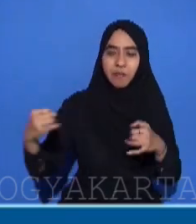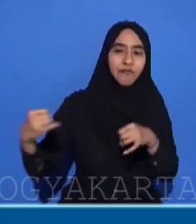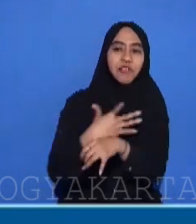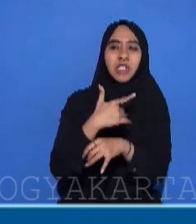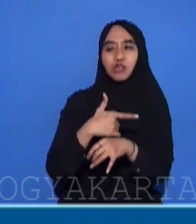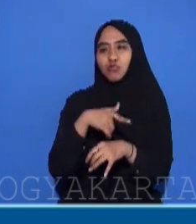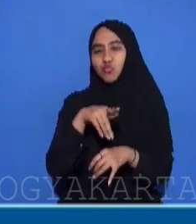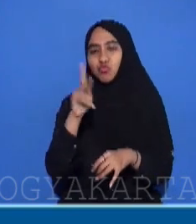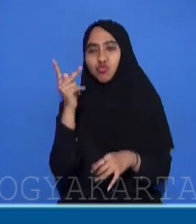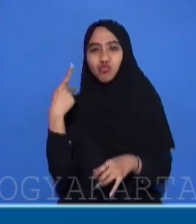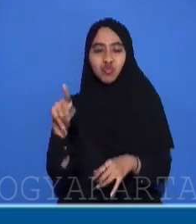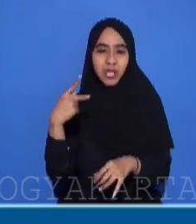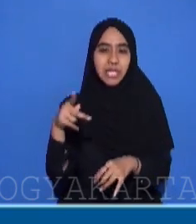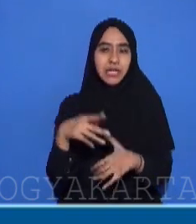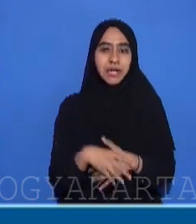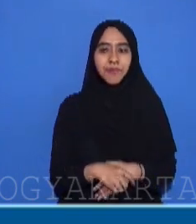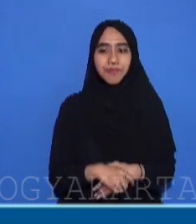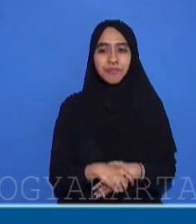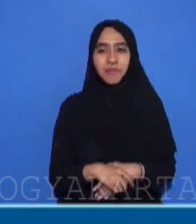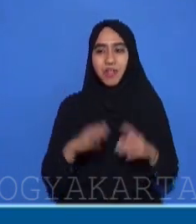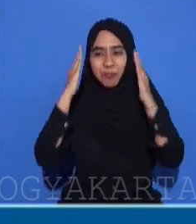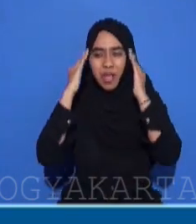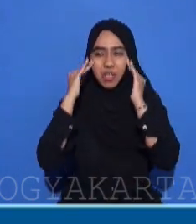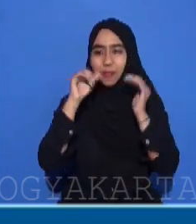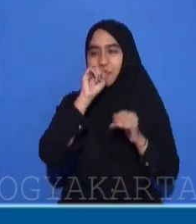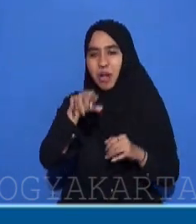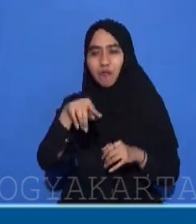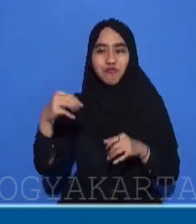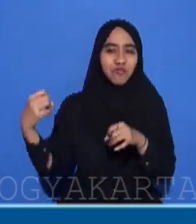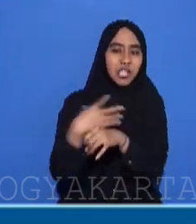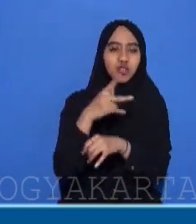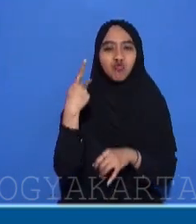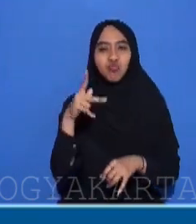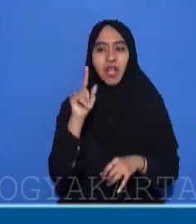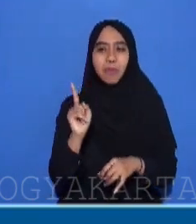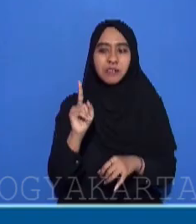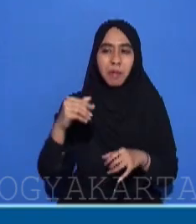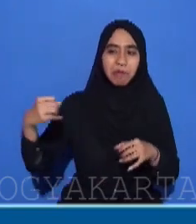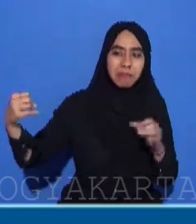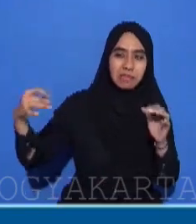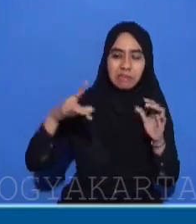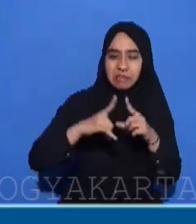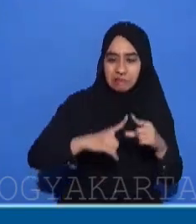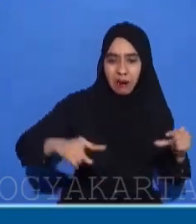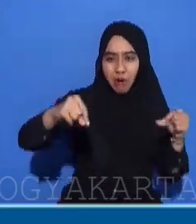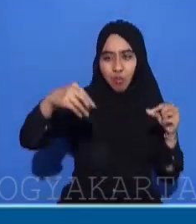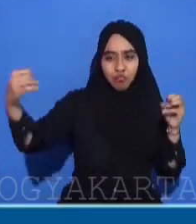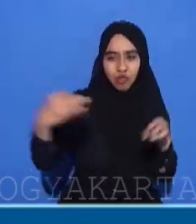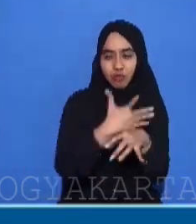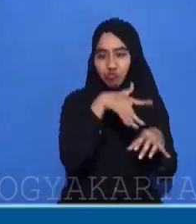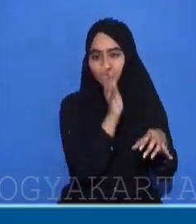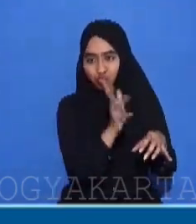bule kadang T nyebat Virus bule jalaran menawi taneman terong sampun kenging virus menikaonipun lajeng